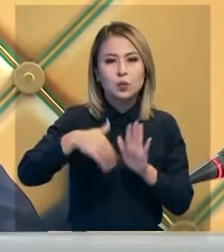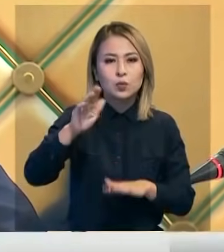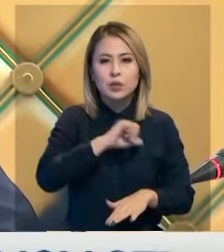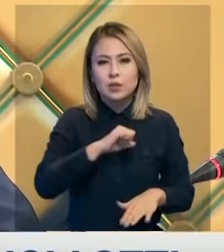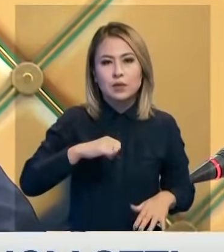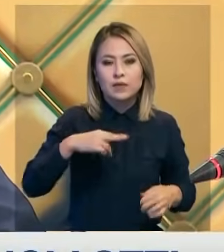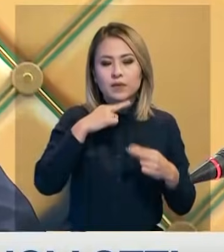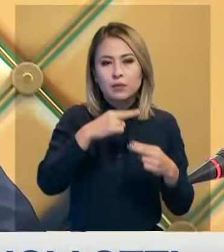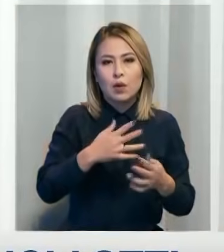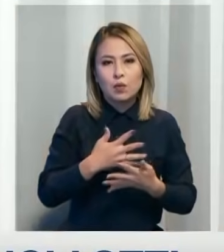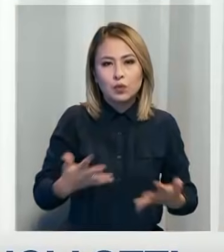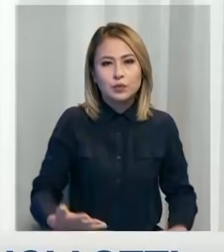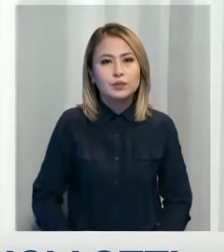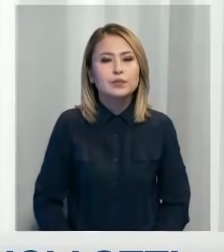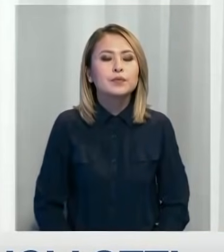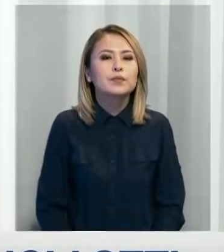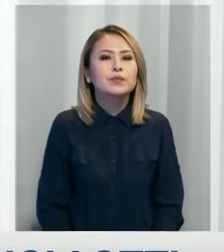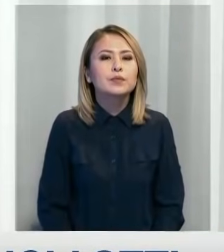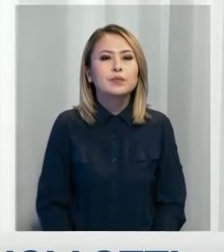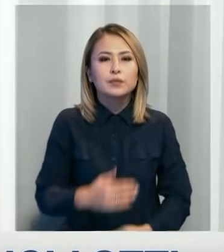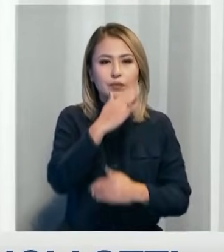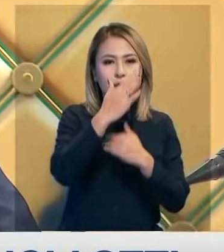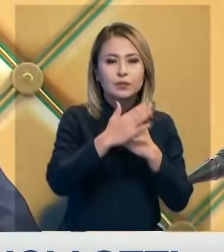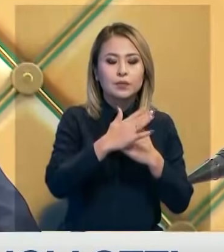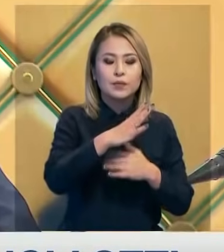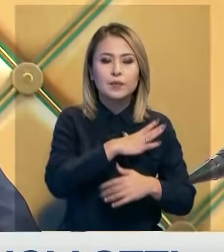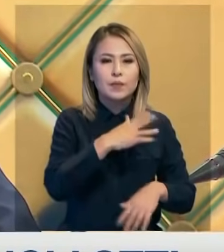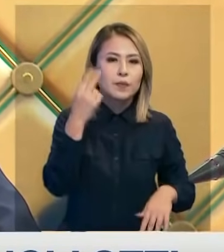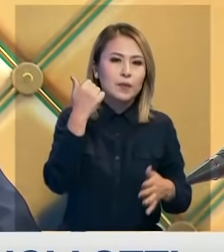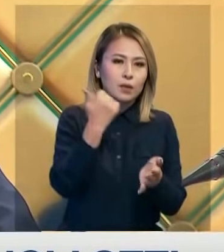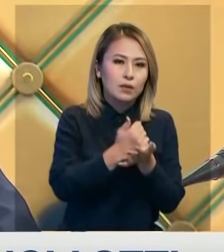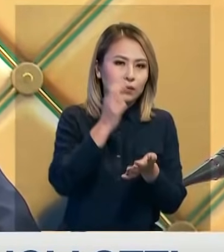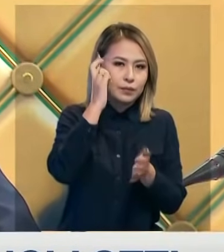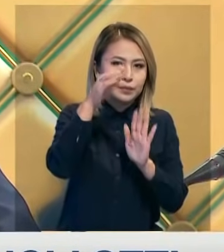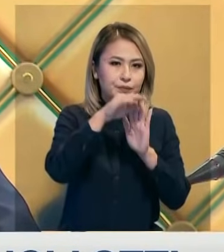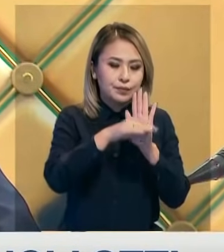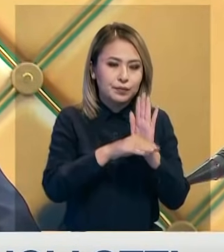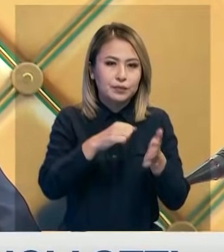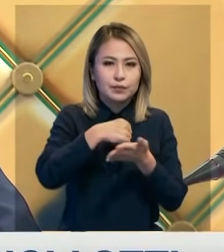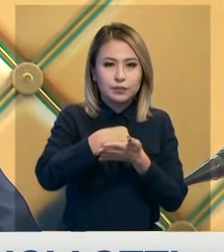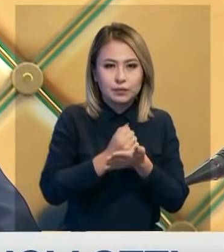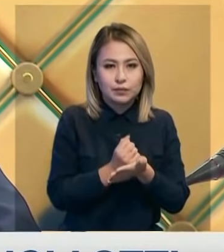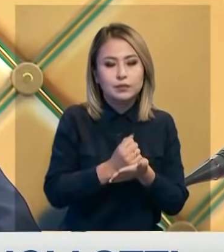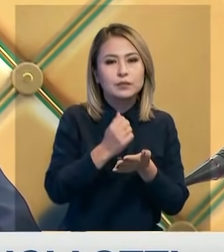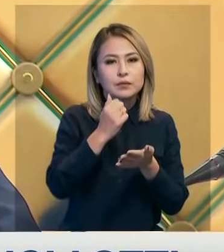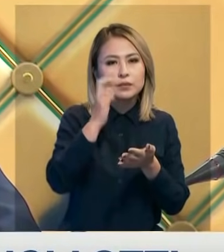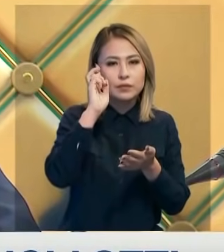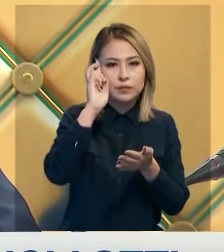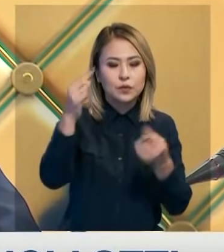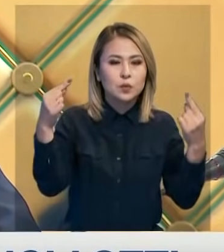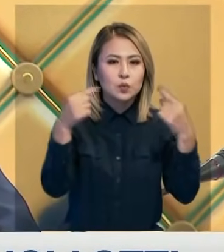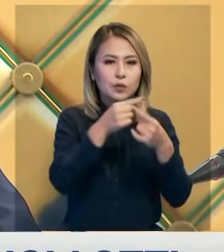баса мән беріп отыр. Таяуда ғана президентіміз ұлттық жобалар тізбесін бекітіп, үкіметке